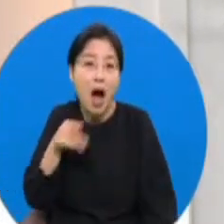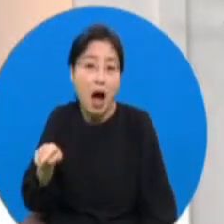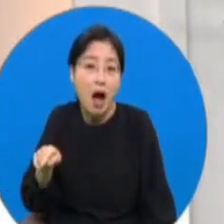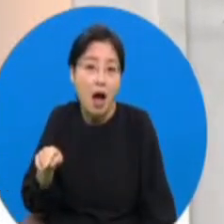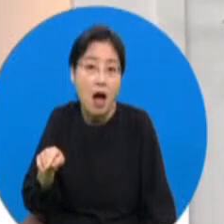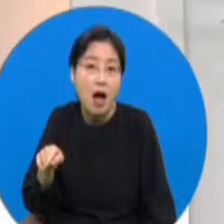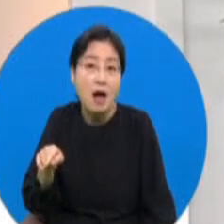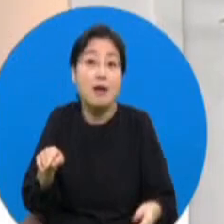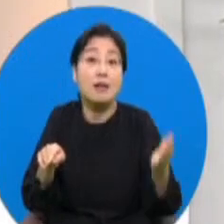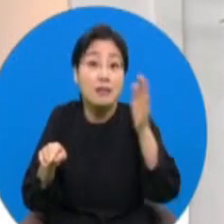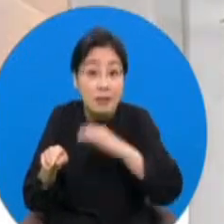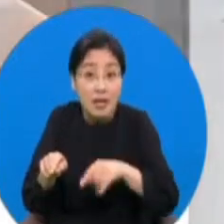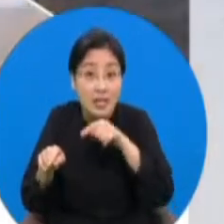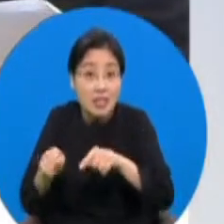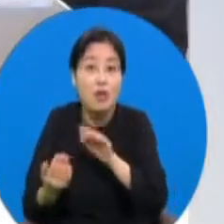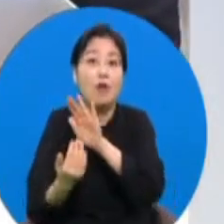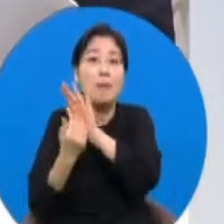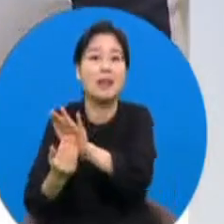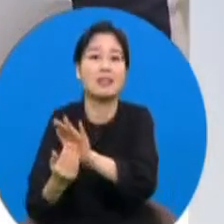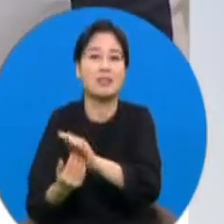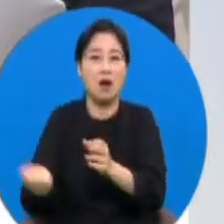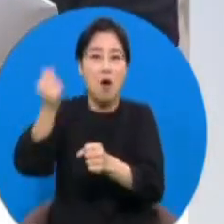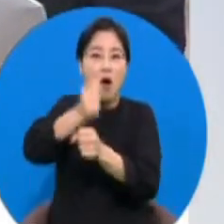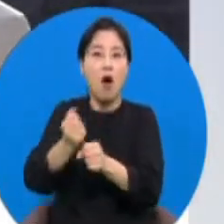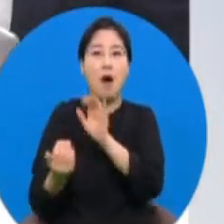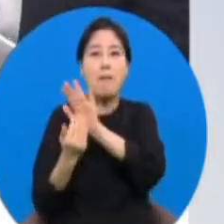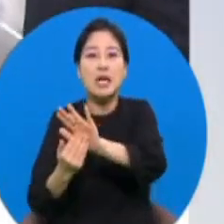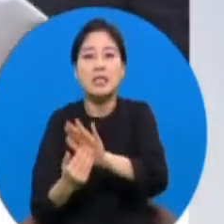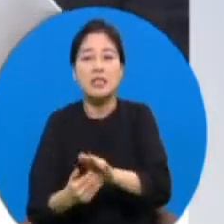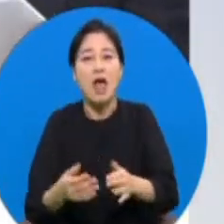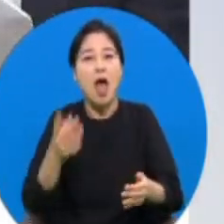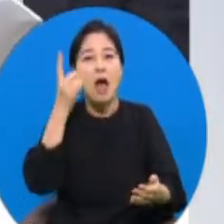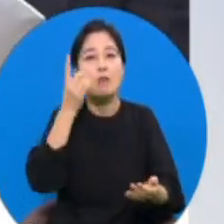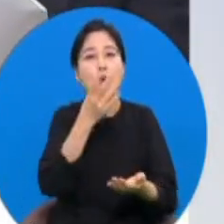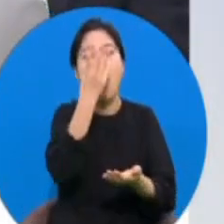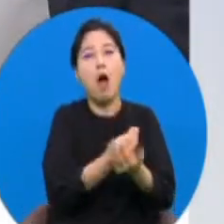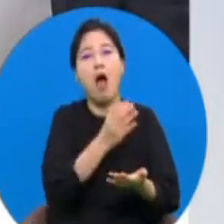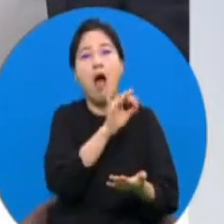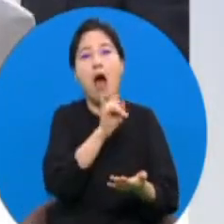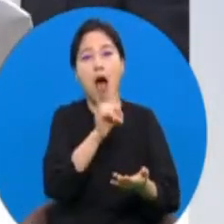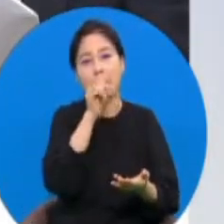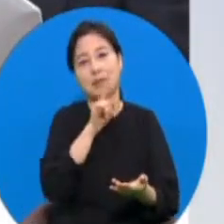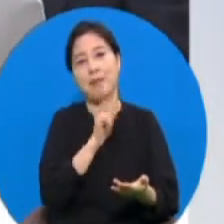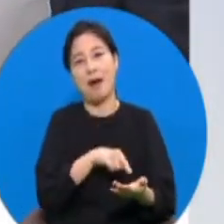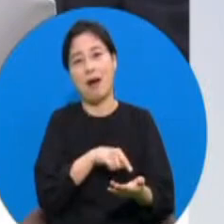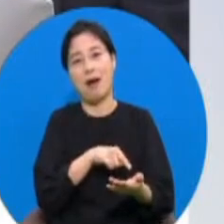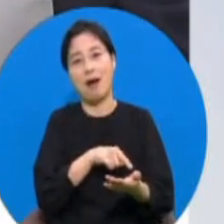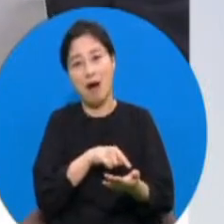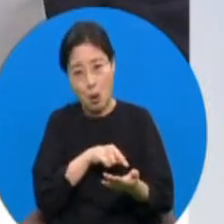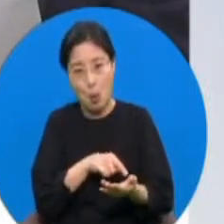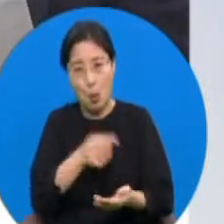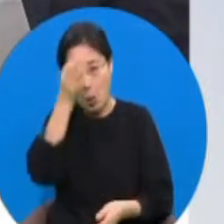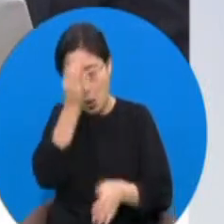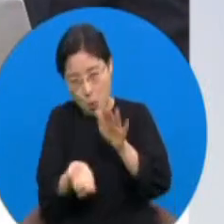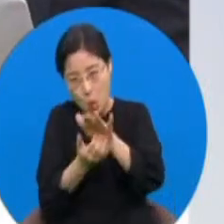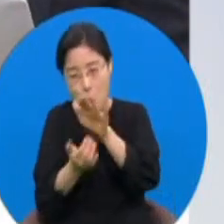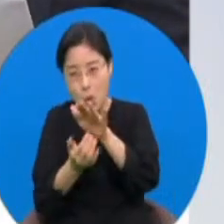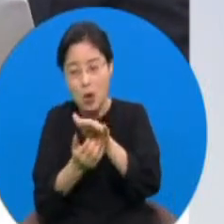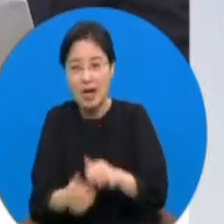자체가 일반적으로 이제 수사에서는 일상화 됐잖아요. 그러다 보니까 이제 대부분의 이제 디지털 증거라고